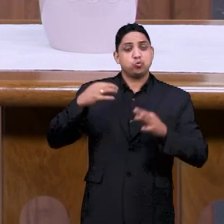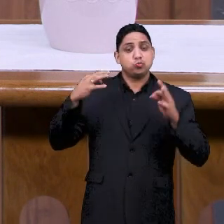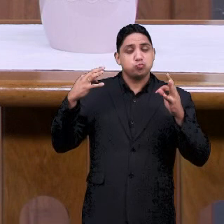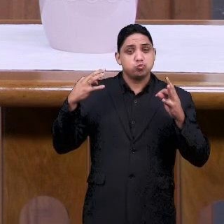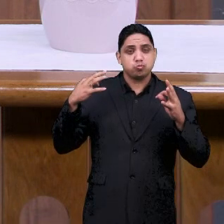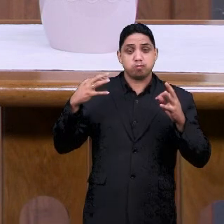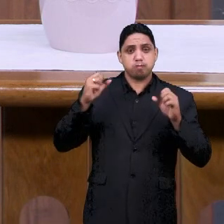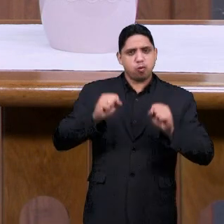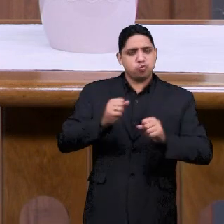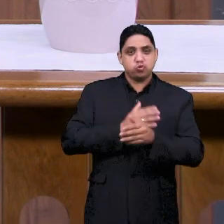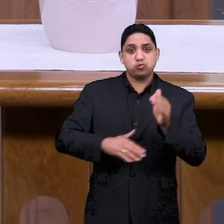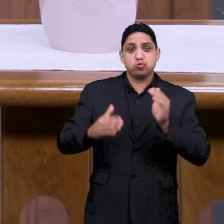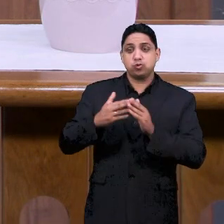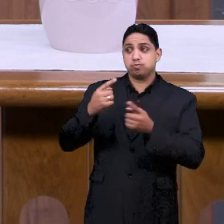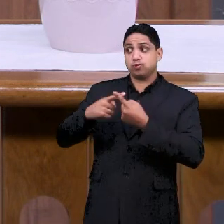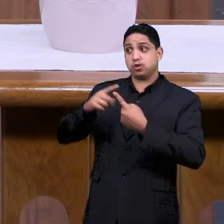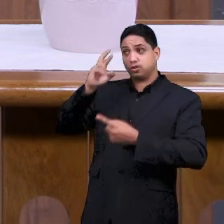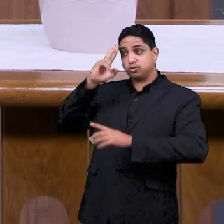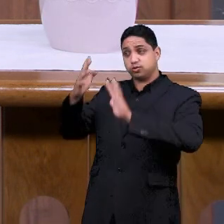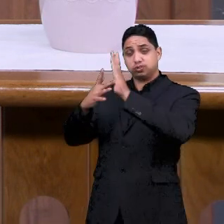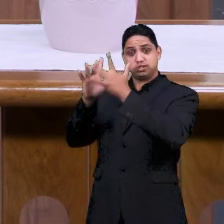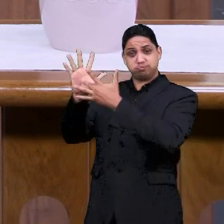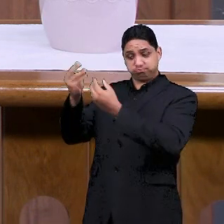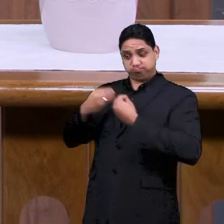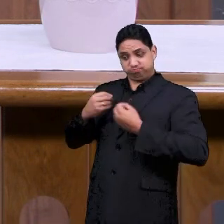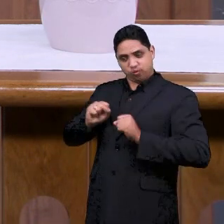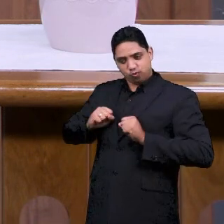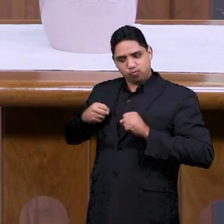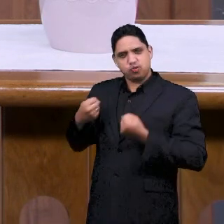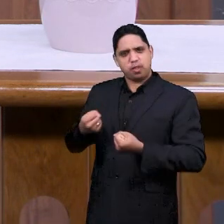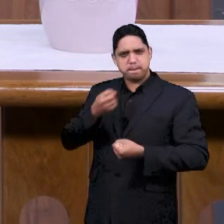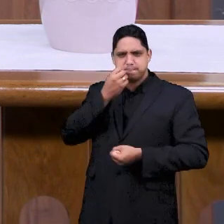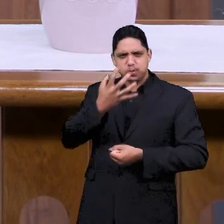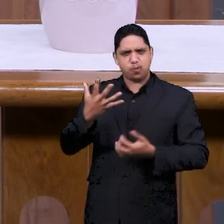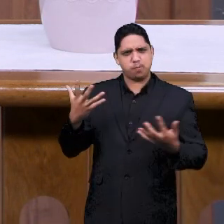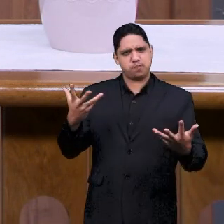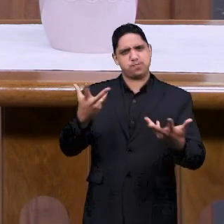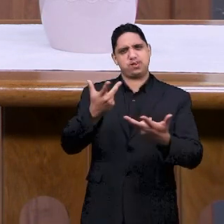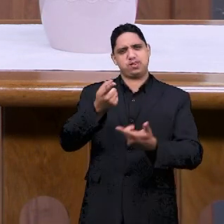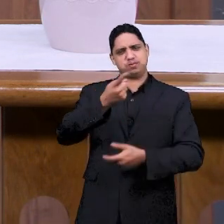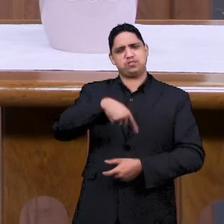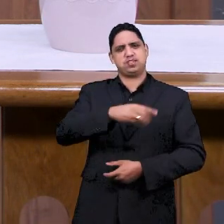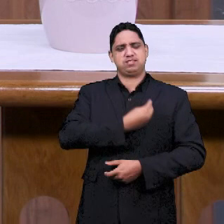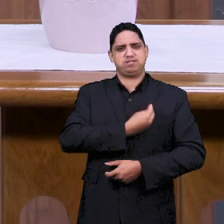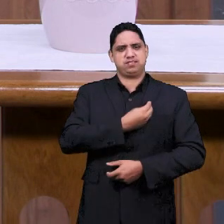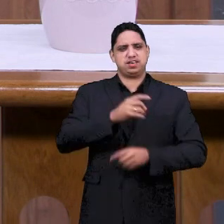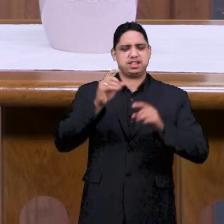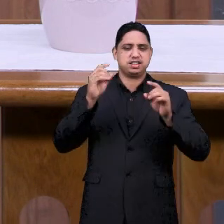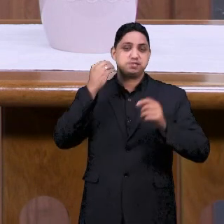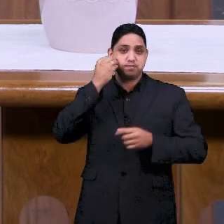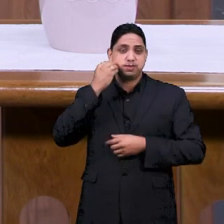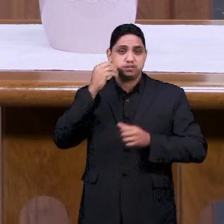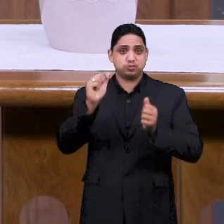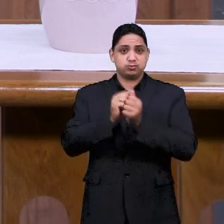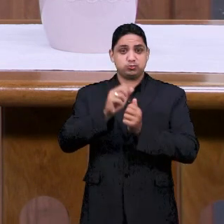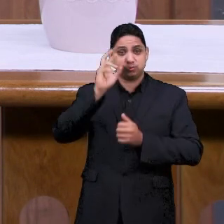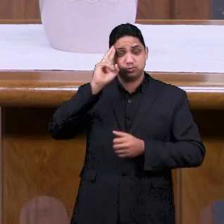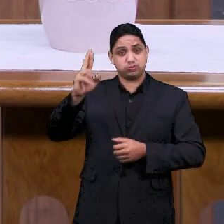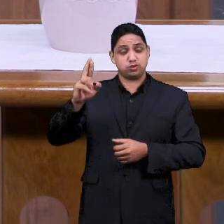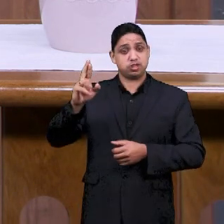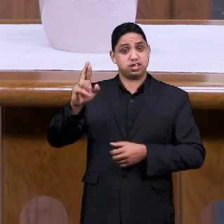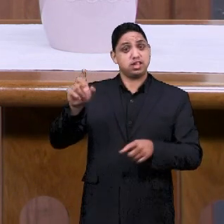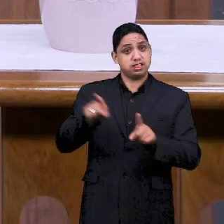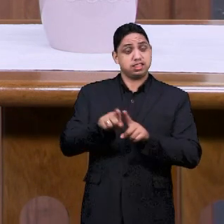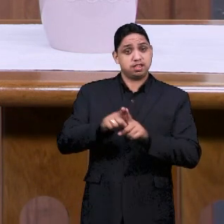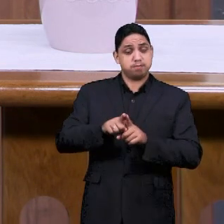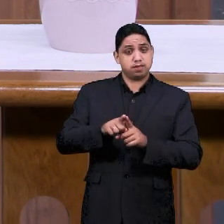Je peux tout. Donc, quelle chose merveilleuse. Comme il est bien de vivre cette expérience avec le Seigneur